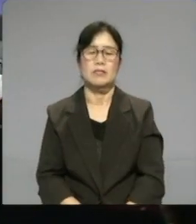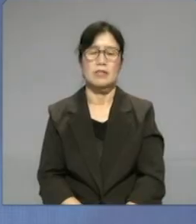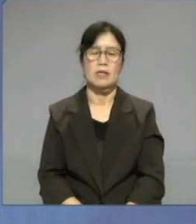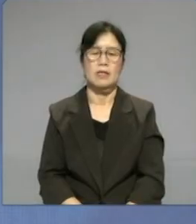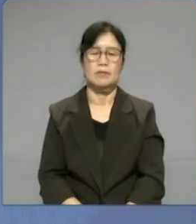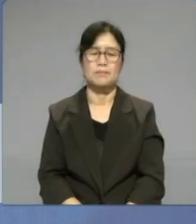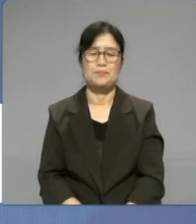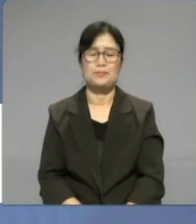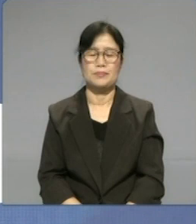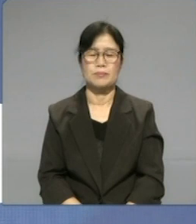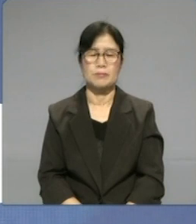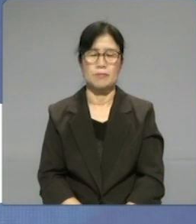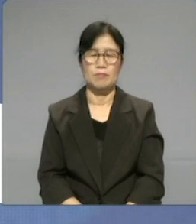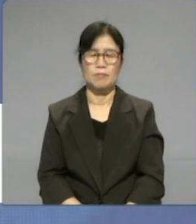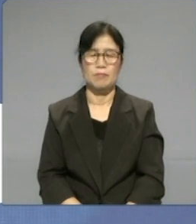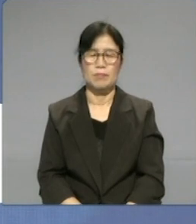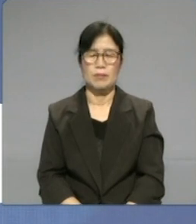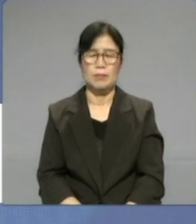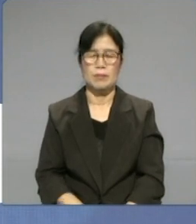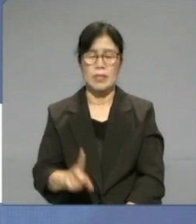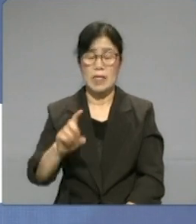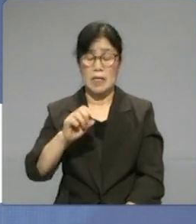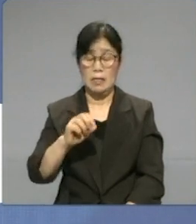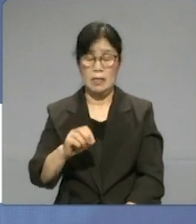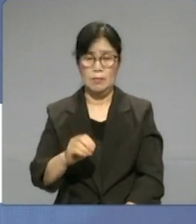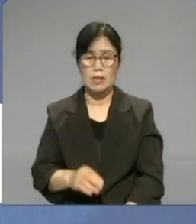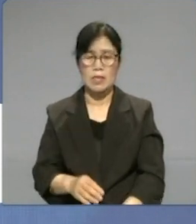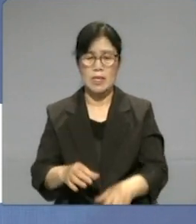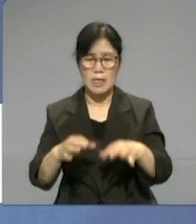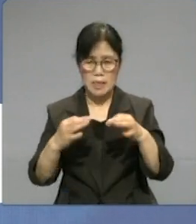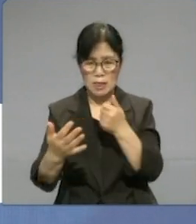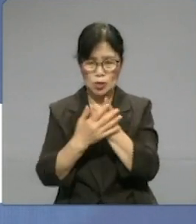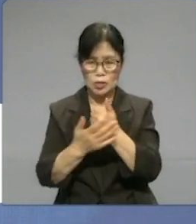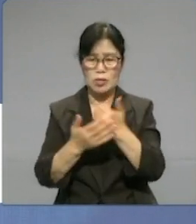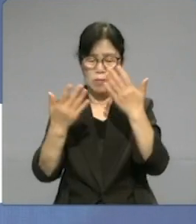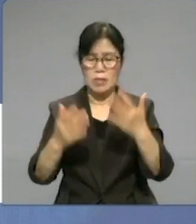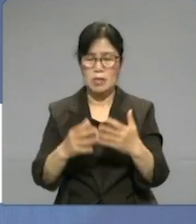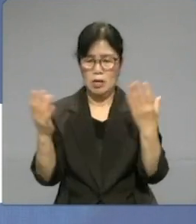AD 지원을 받아서 완성한 한국 최초의